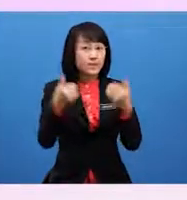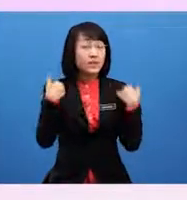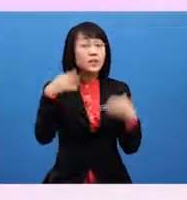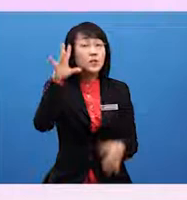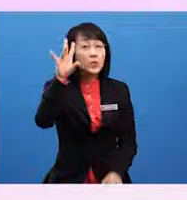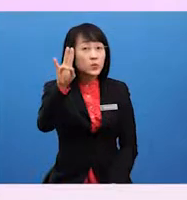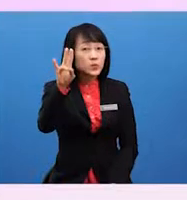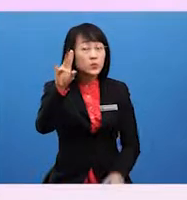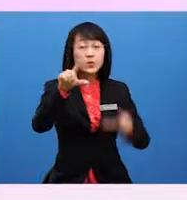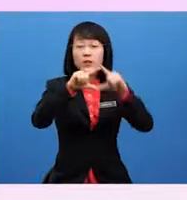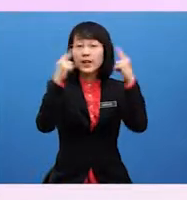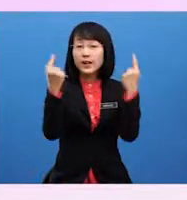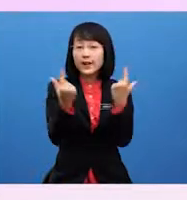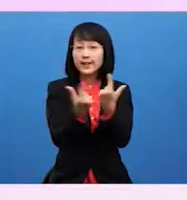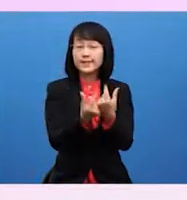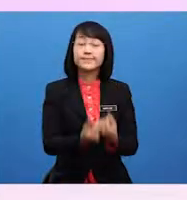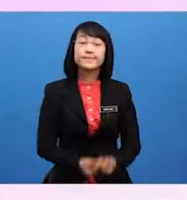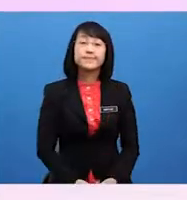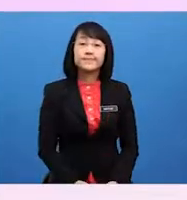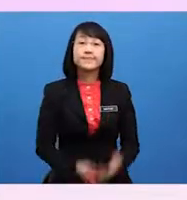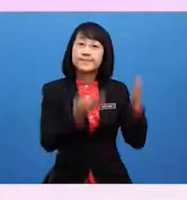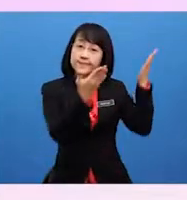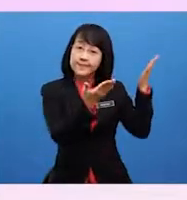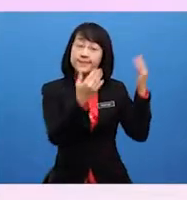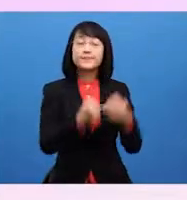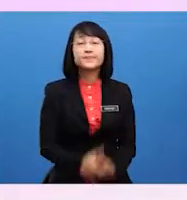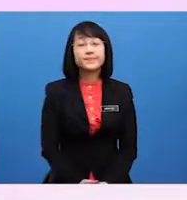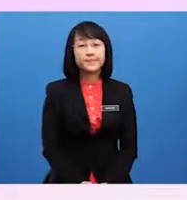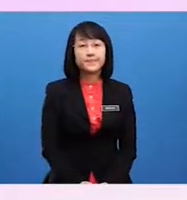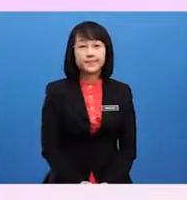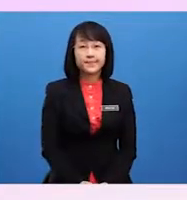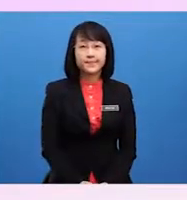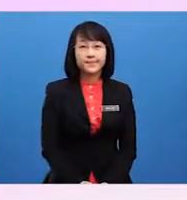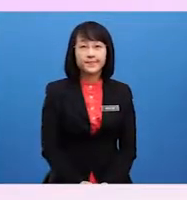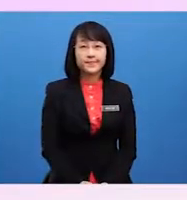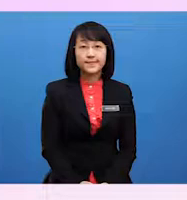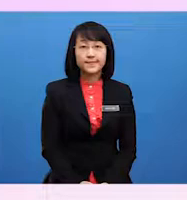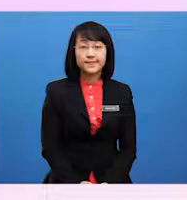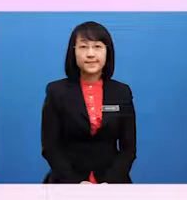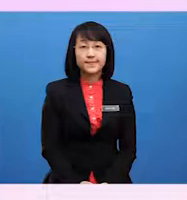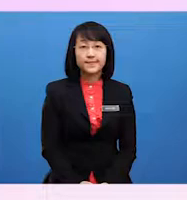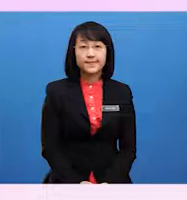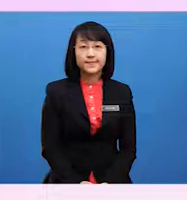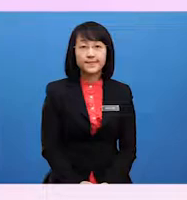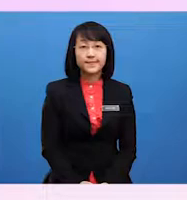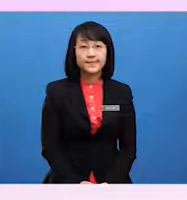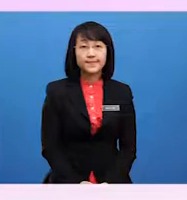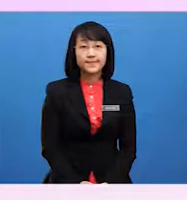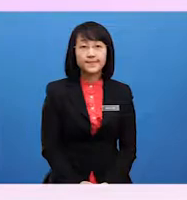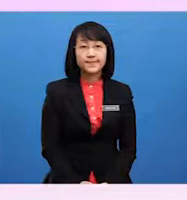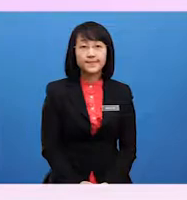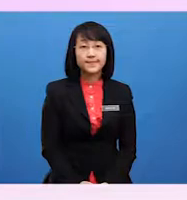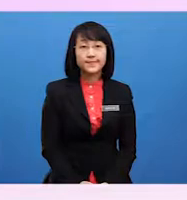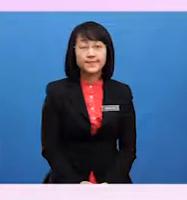utama, iaitu karbohidrat, protein, lemak, vitamin, mineral,